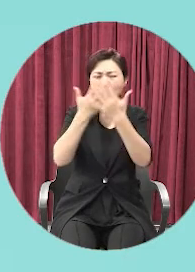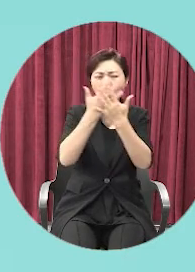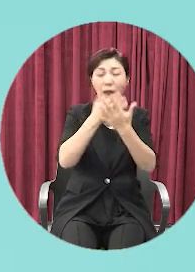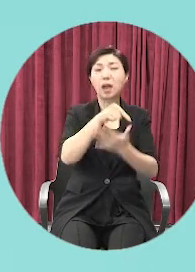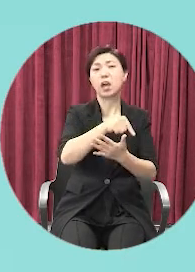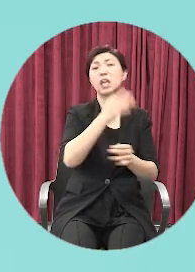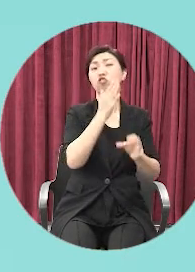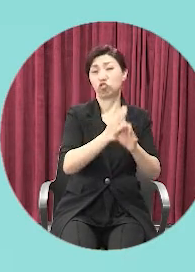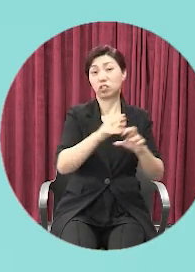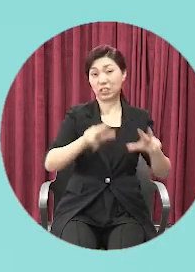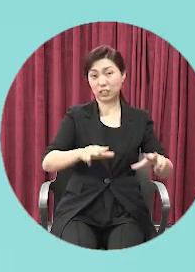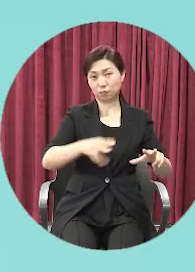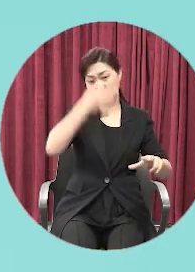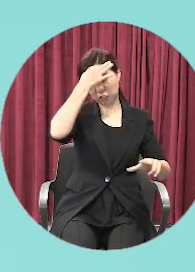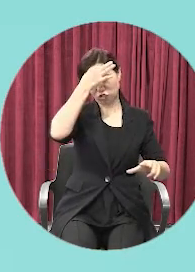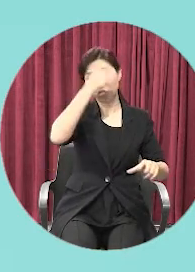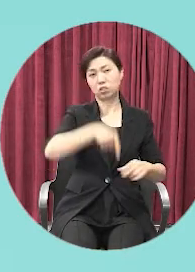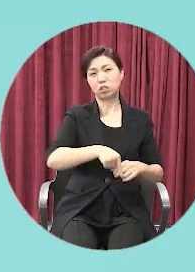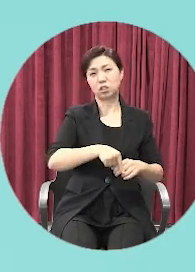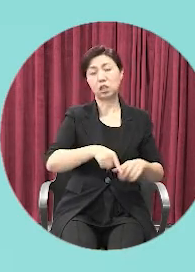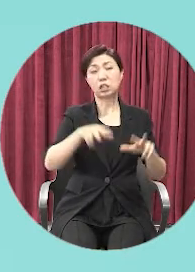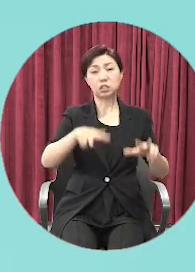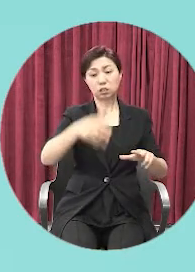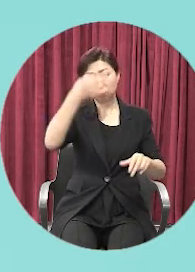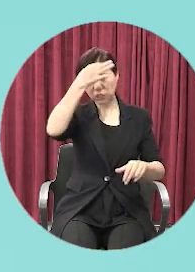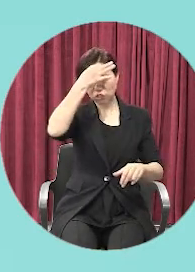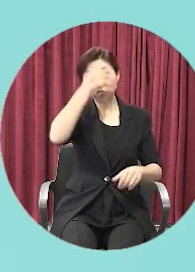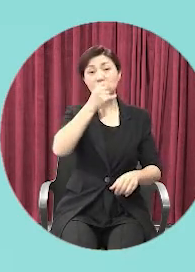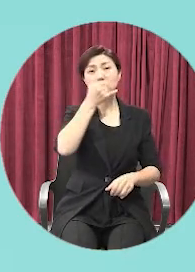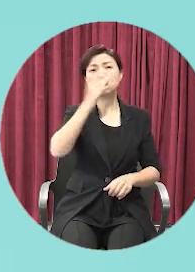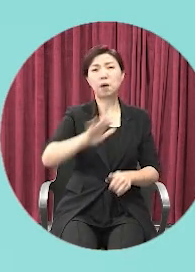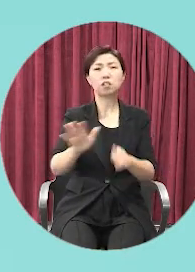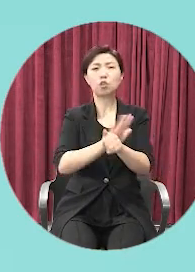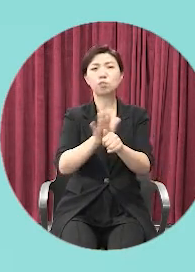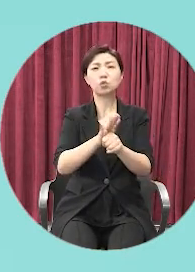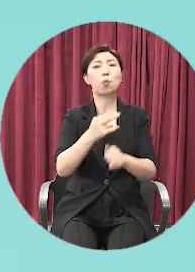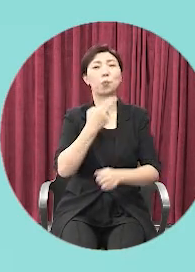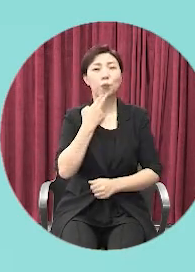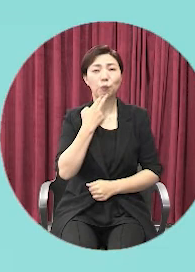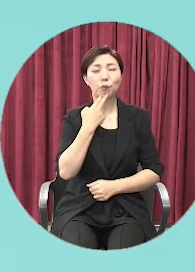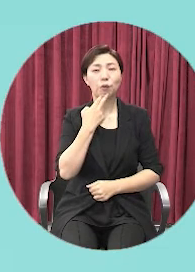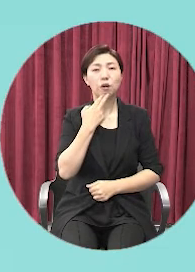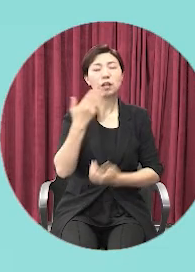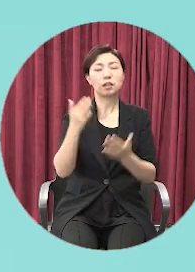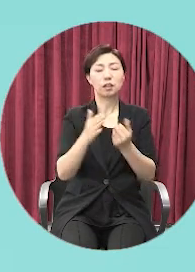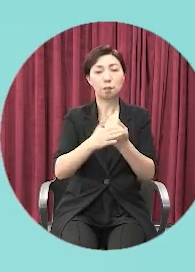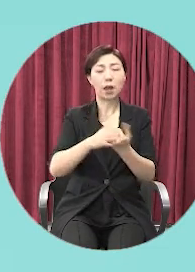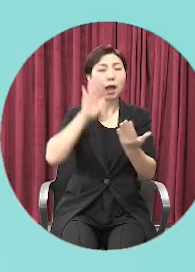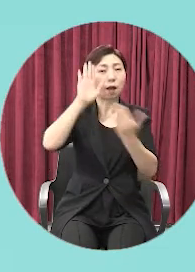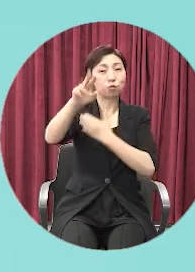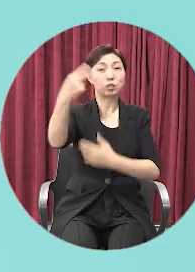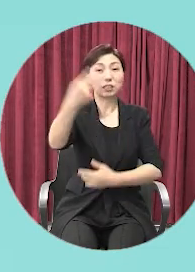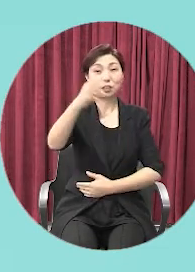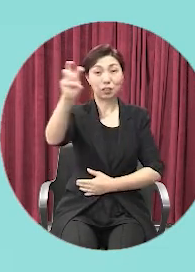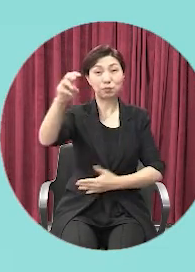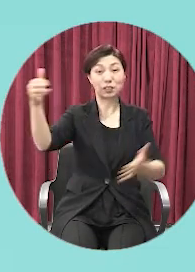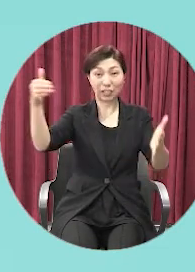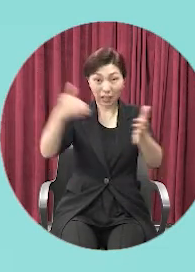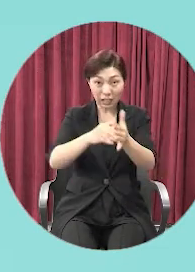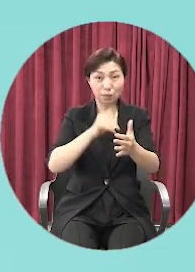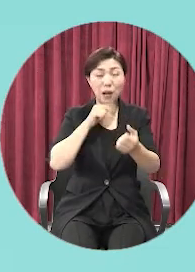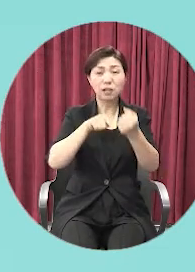경우는 사실 중요하지만 지금도 서비스가 되지 않고 있거든요. 그래서 그 2030이라고 하는 것을 기술의 진화로만